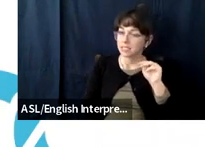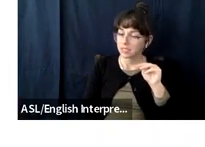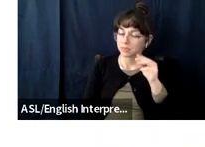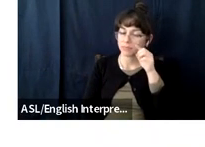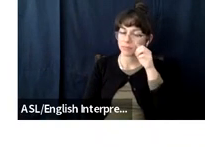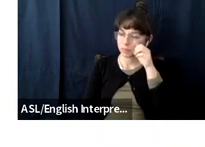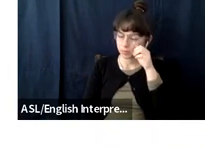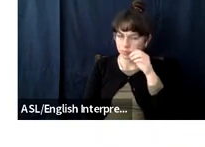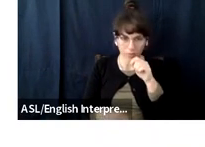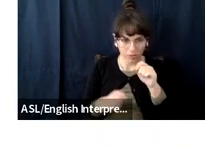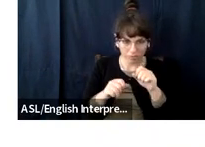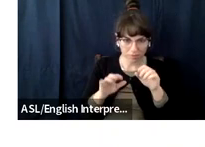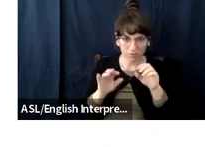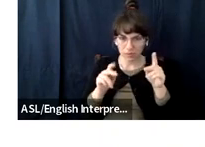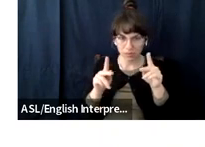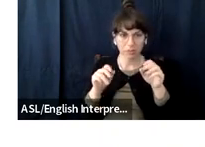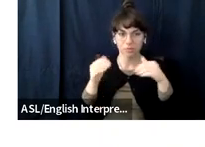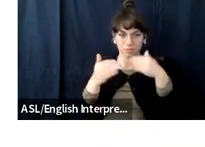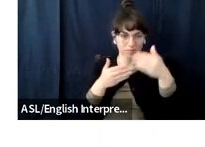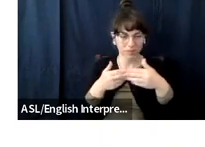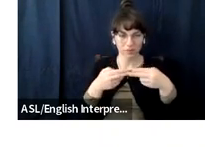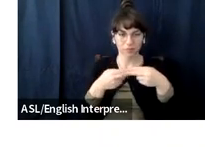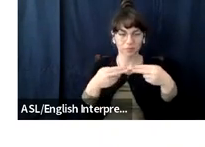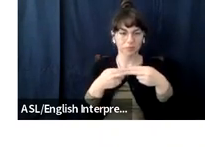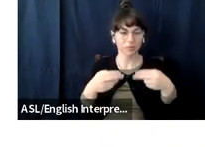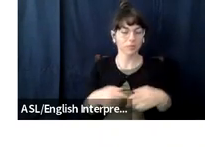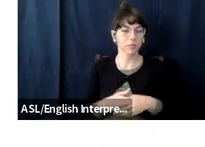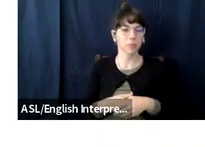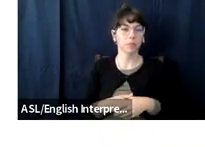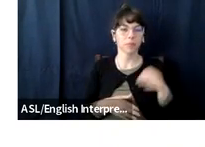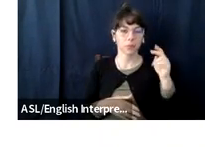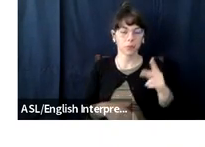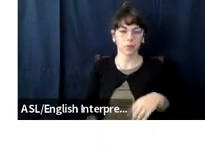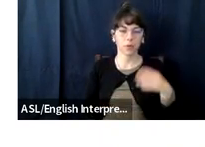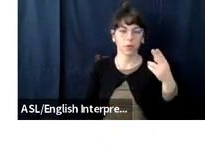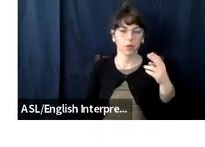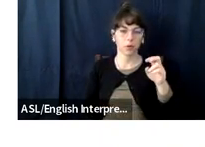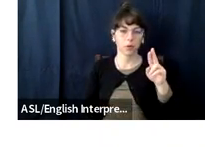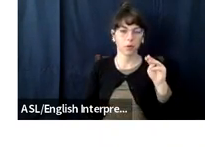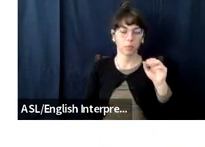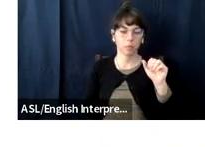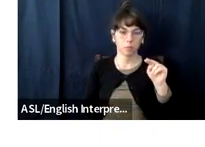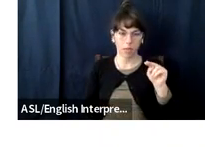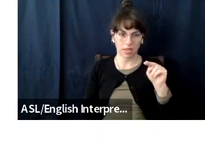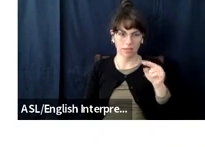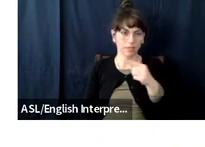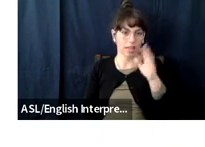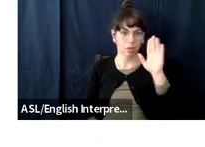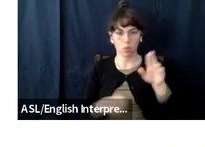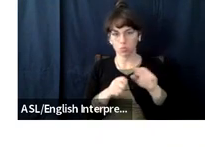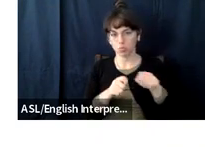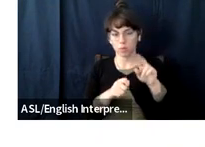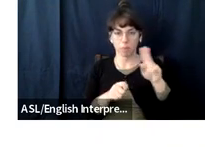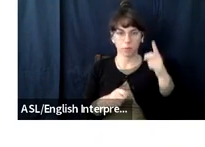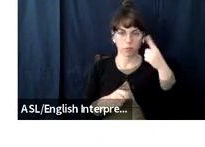can you guys, there we go. Next up is Herman Kothi to take, to wrap it up for us.